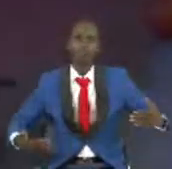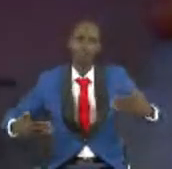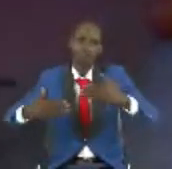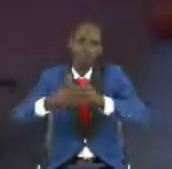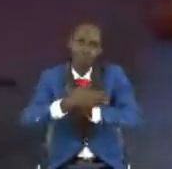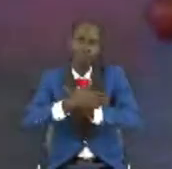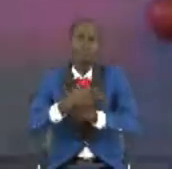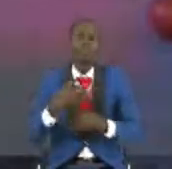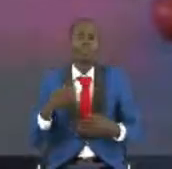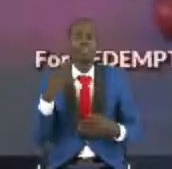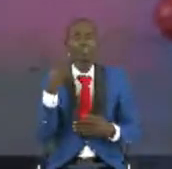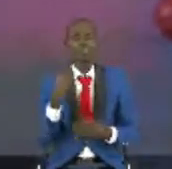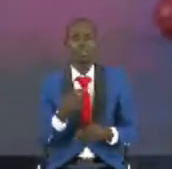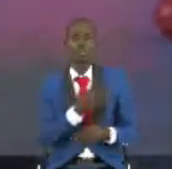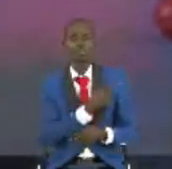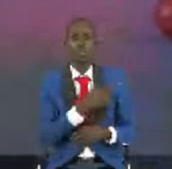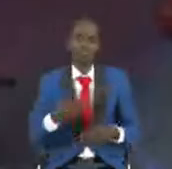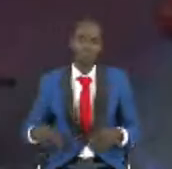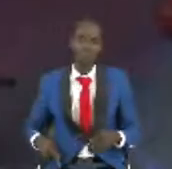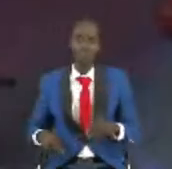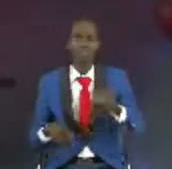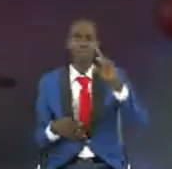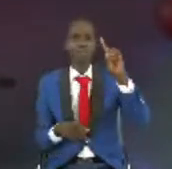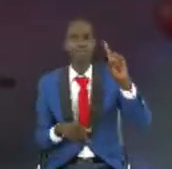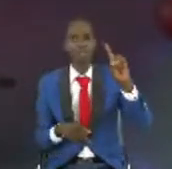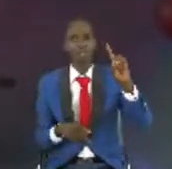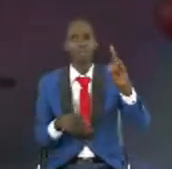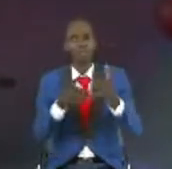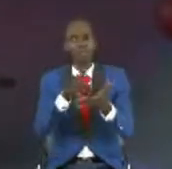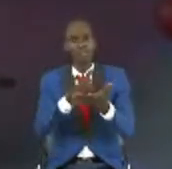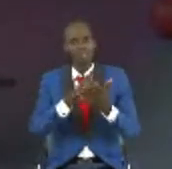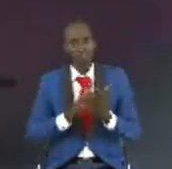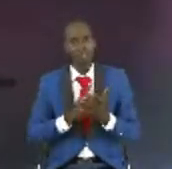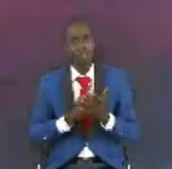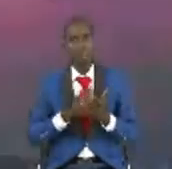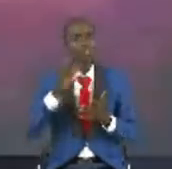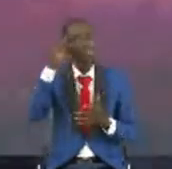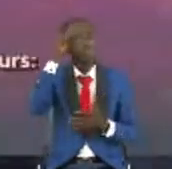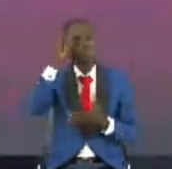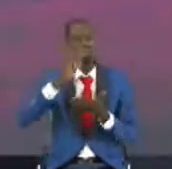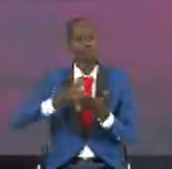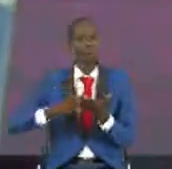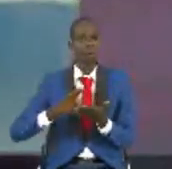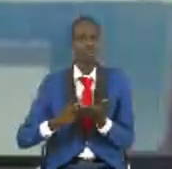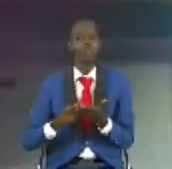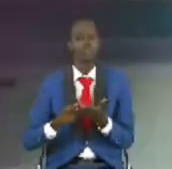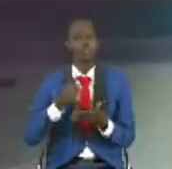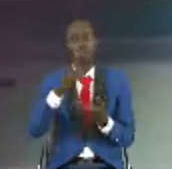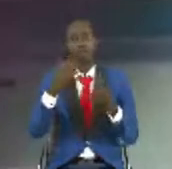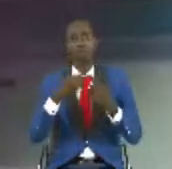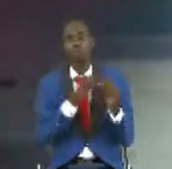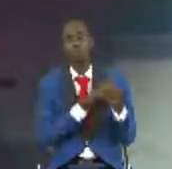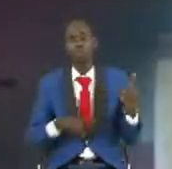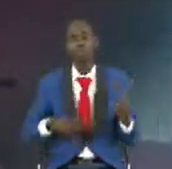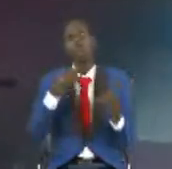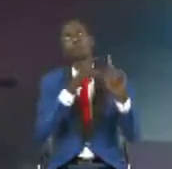Embrasse le prince, le D. Demande son pardon. Demande son pardon. Tu viens au Seigneur. Tu